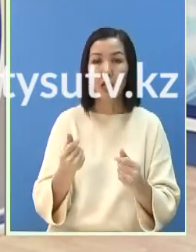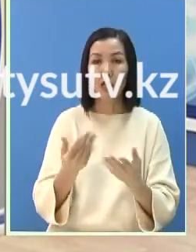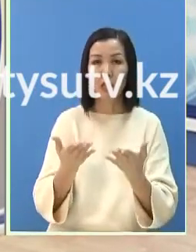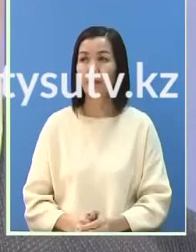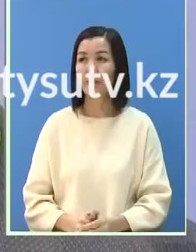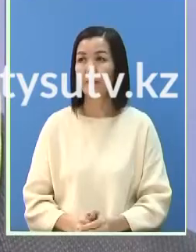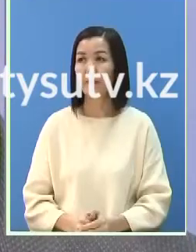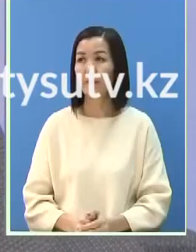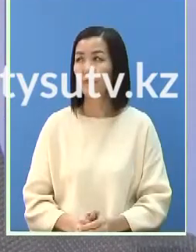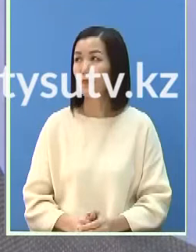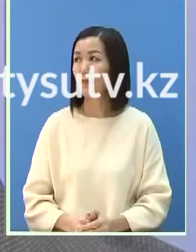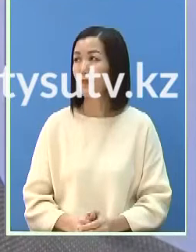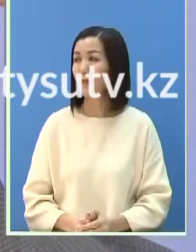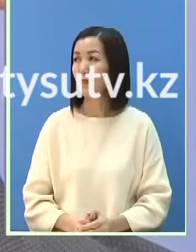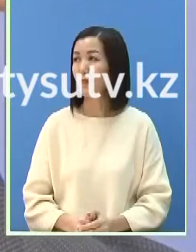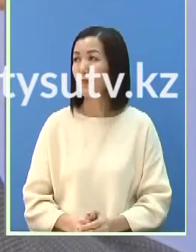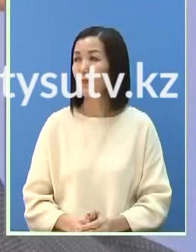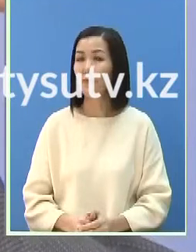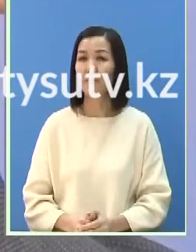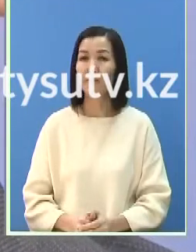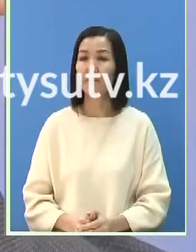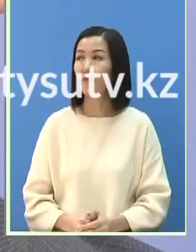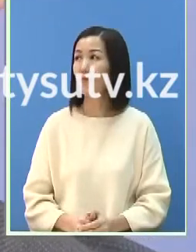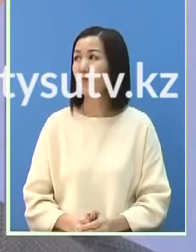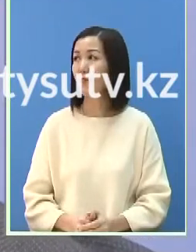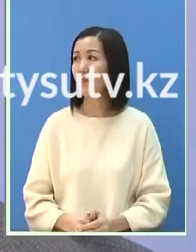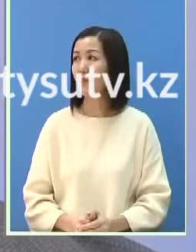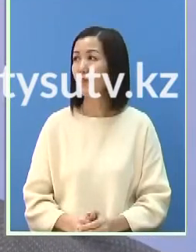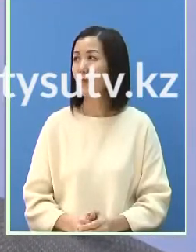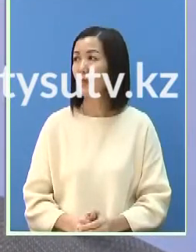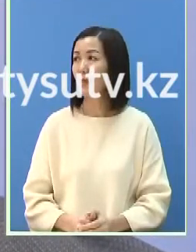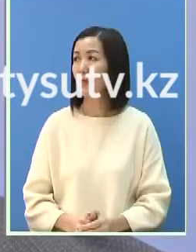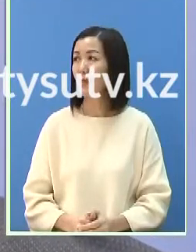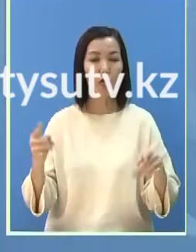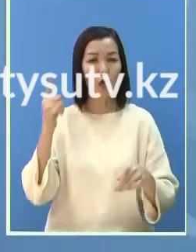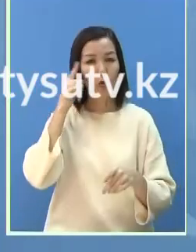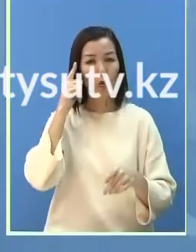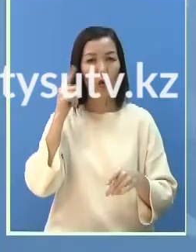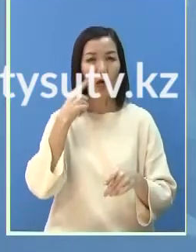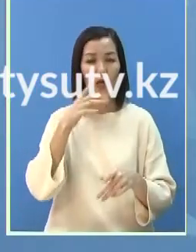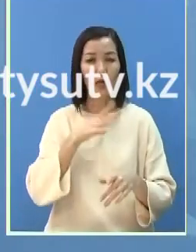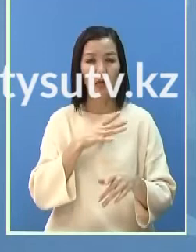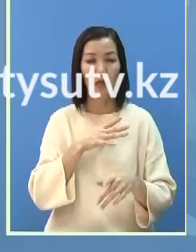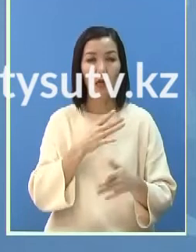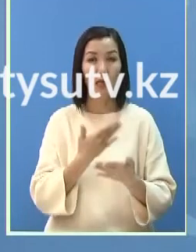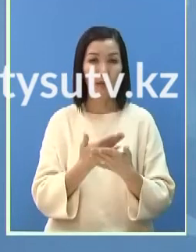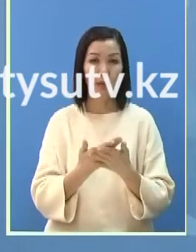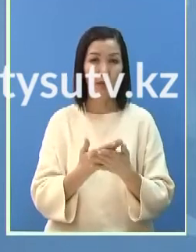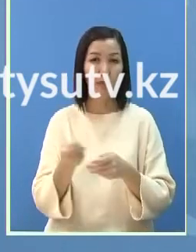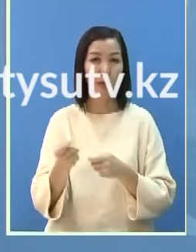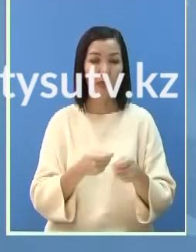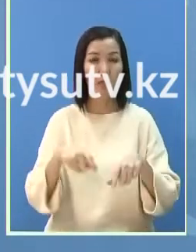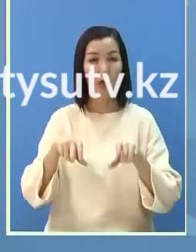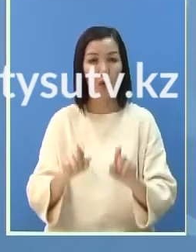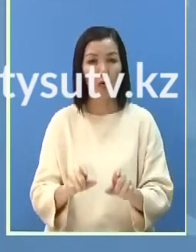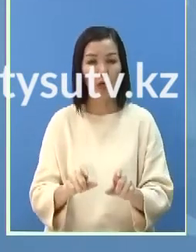болады. Осы гранттарға байланысты ел ішінде түрлі пікір бар. Бұл гранттарды сол басқармада